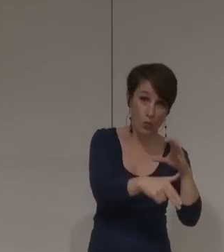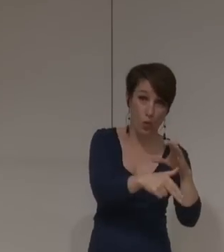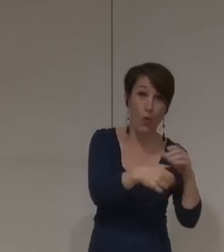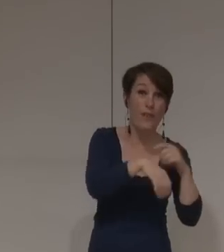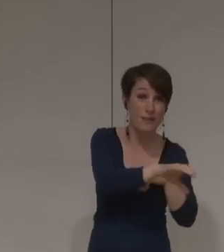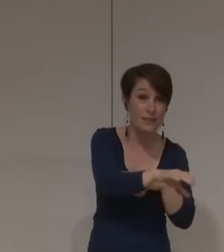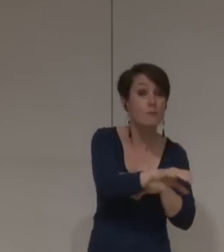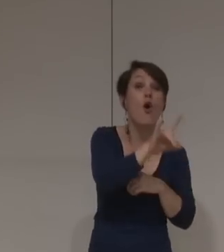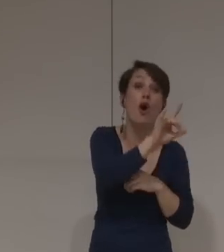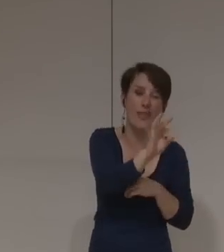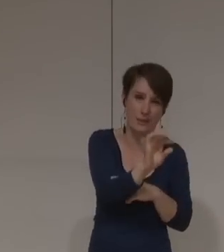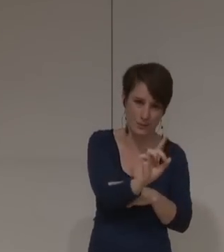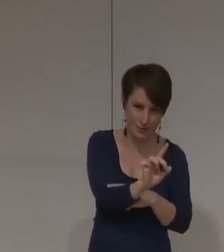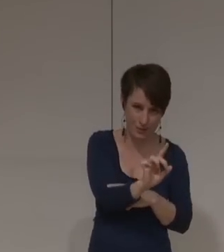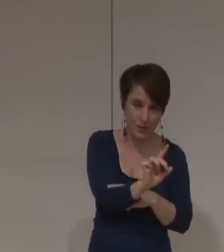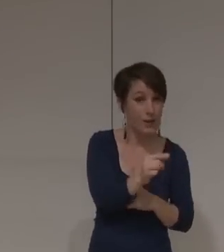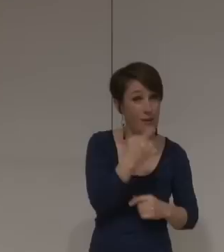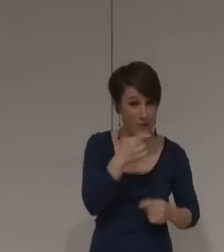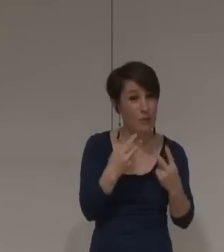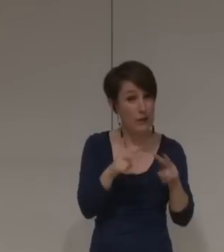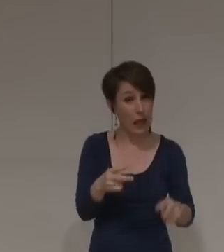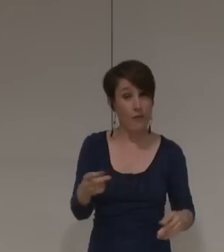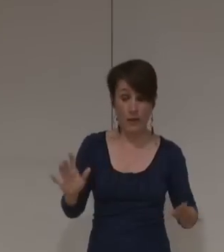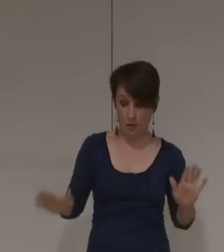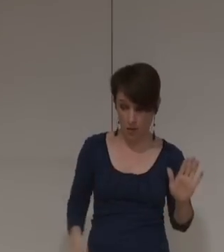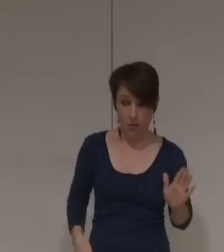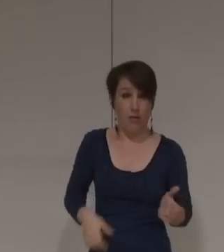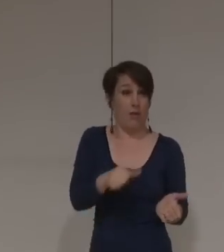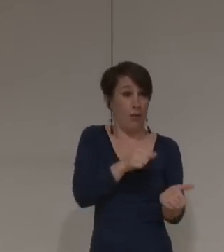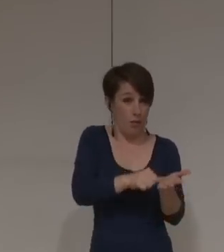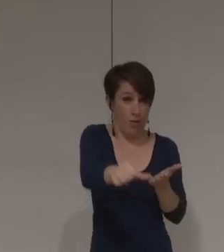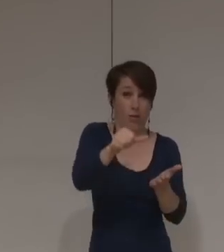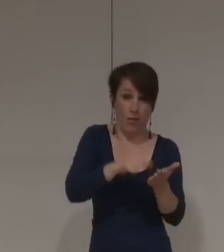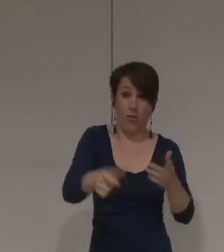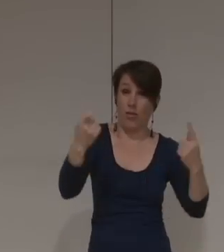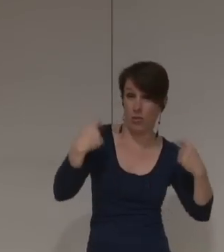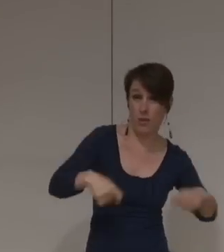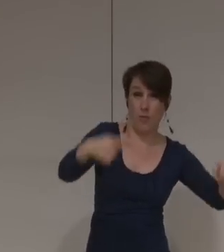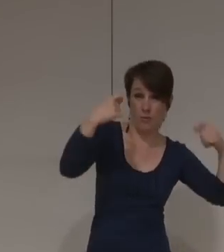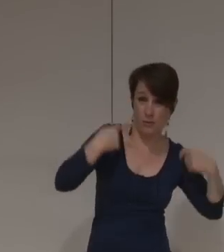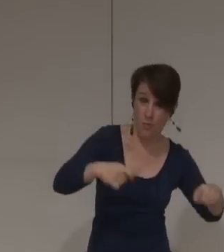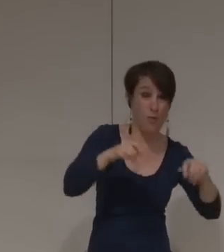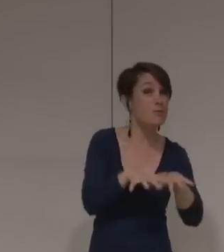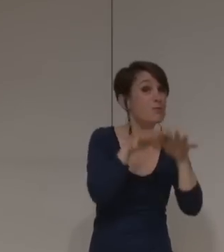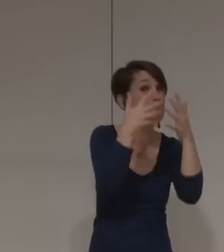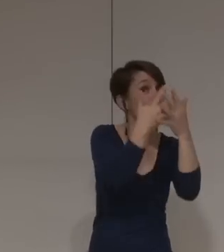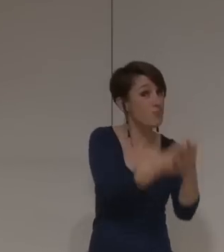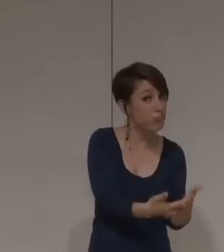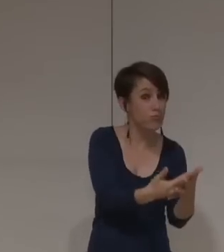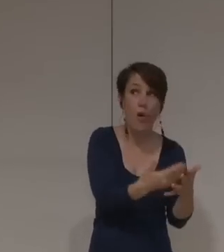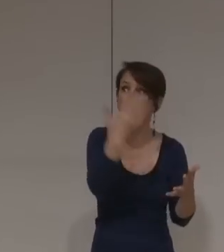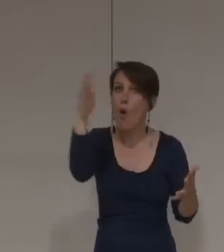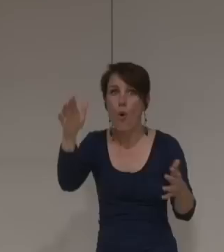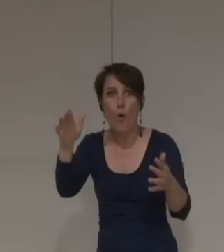effort important pour notre ville au regard des besoins par ailleurs et au regard également